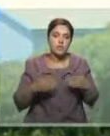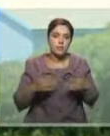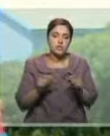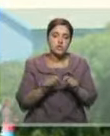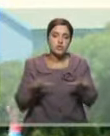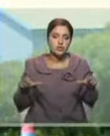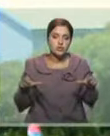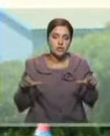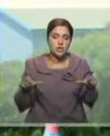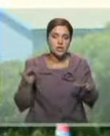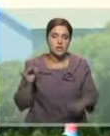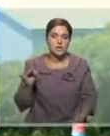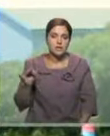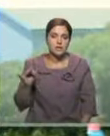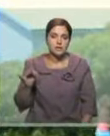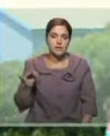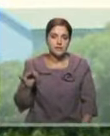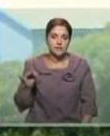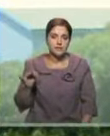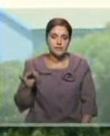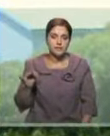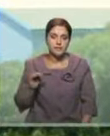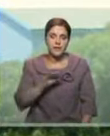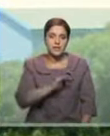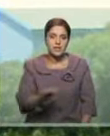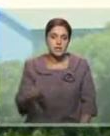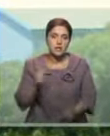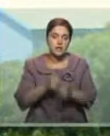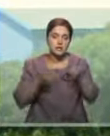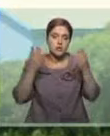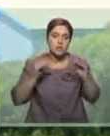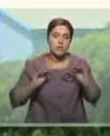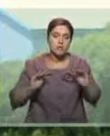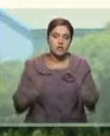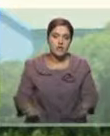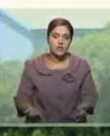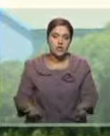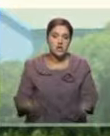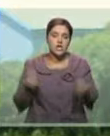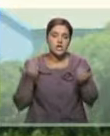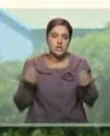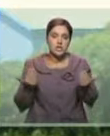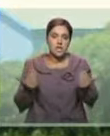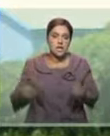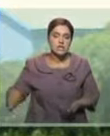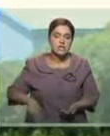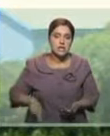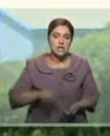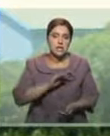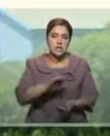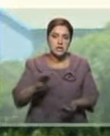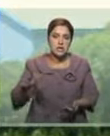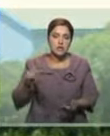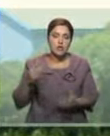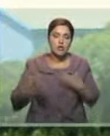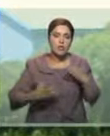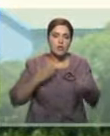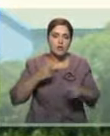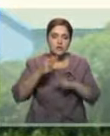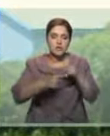школы. Да? И, соответственно, деток с каждым днем становится меньше и меньше. И сейчас даже директор детского дома выразил опасение, что